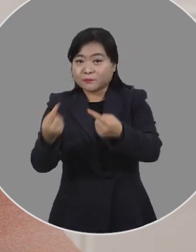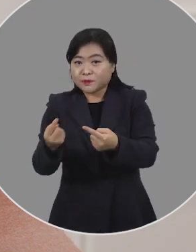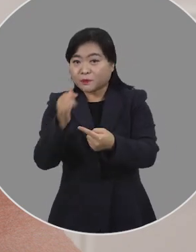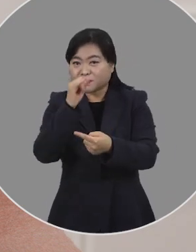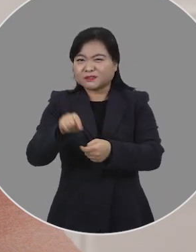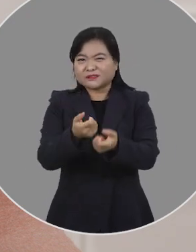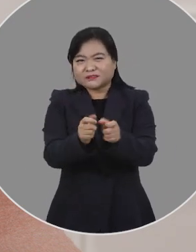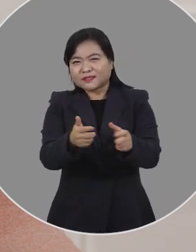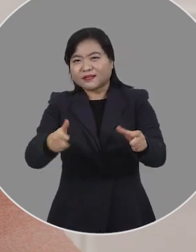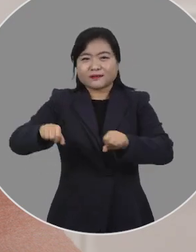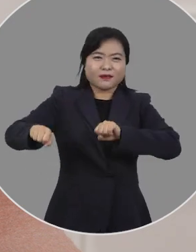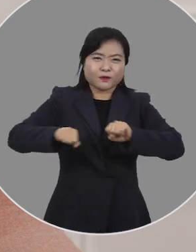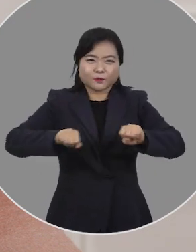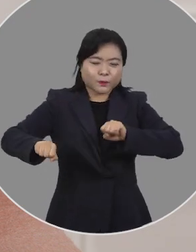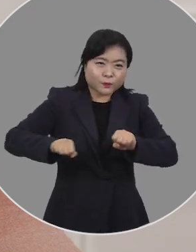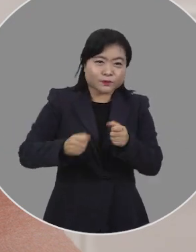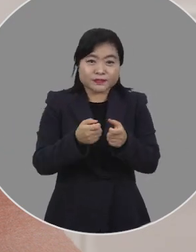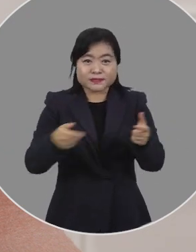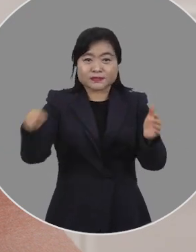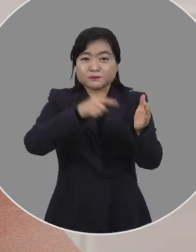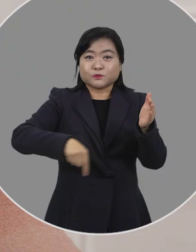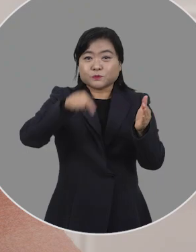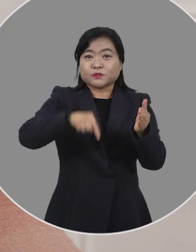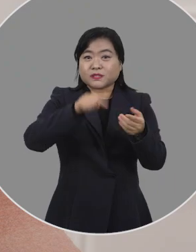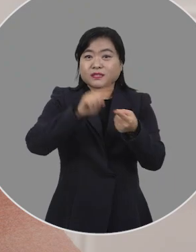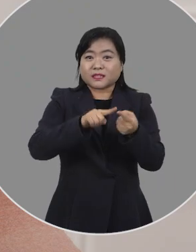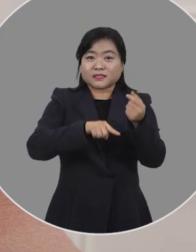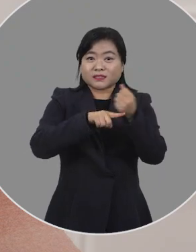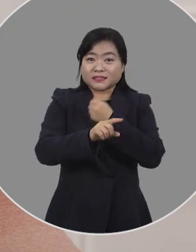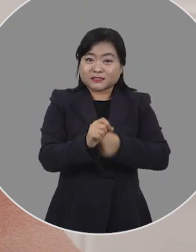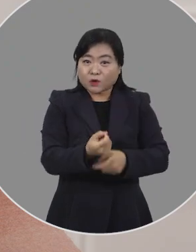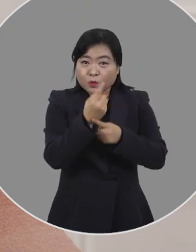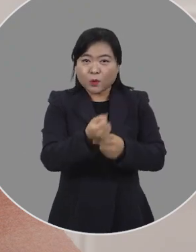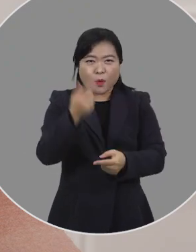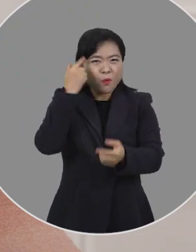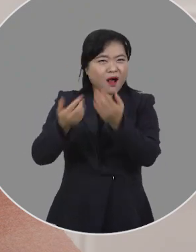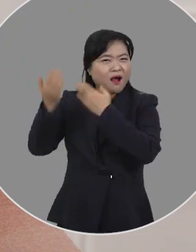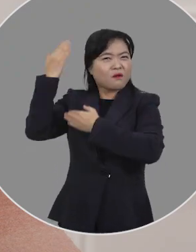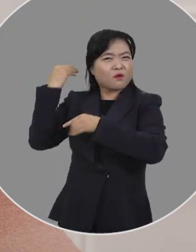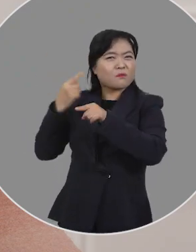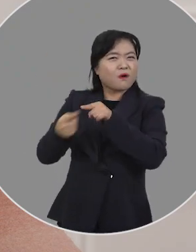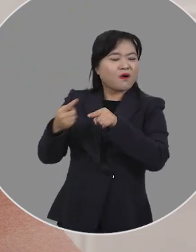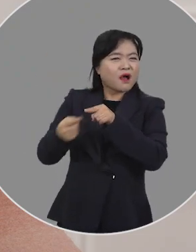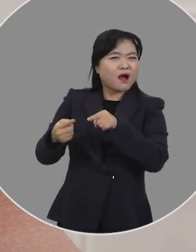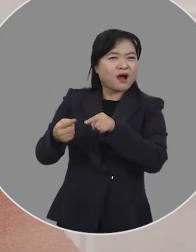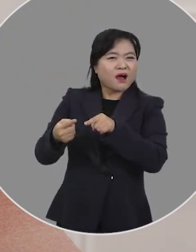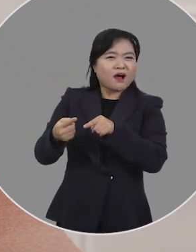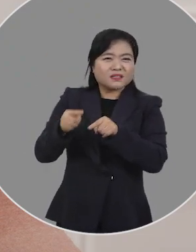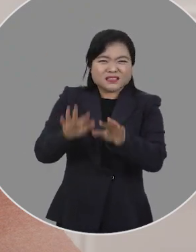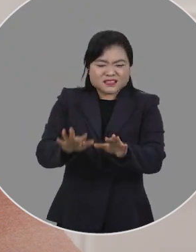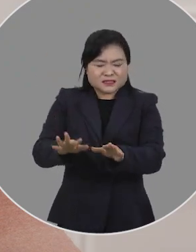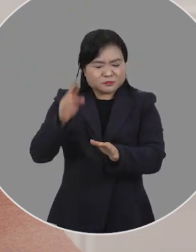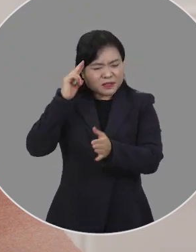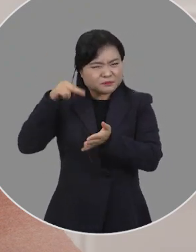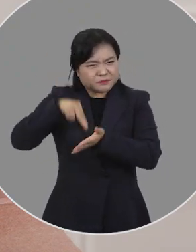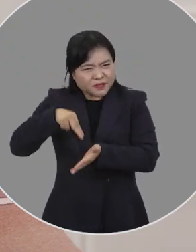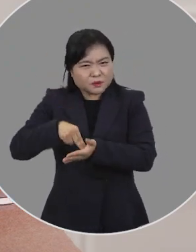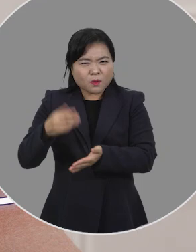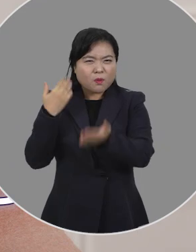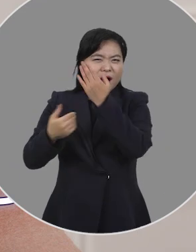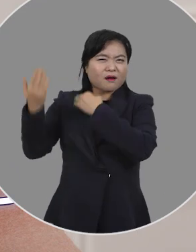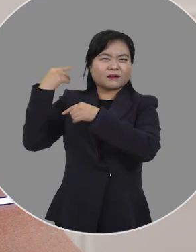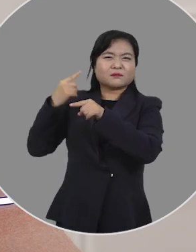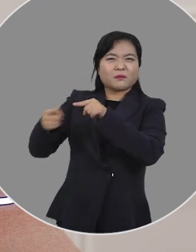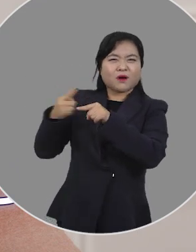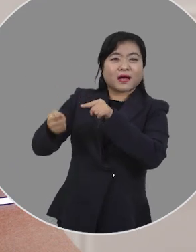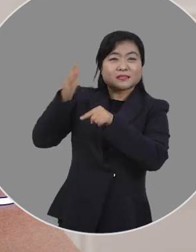참여하고 있는 그런 다양한 행동 양식 이제 이런 부분들에 근거해서 과거를 평가하기가 쉬운데 사실은 그 당시의